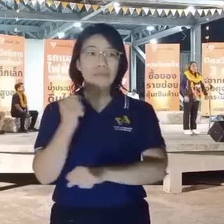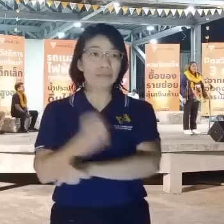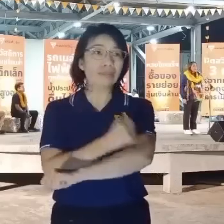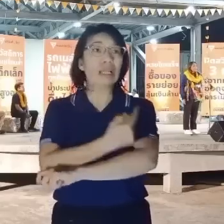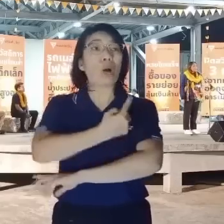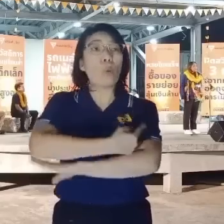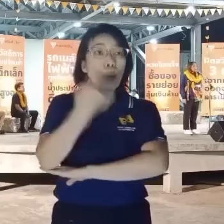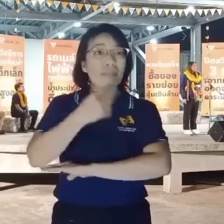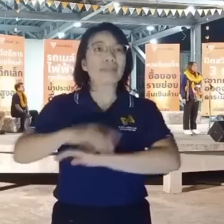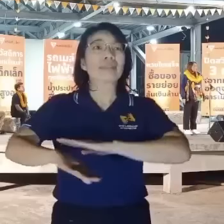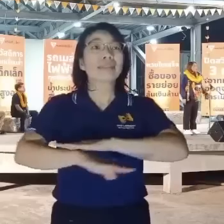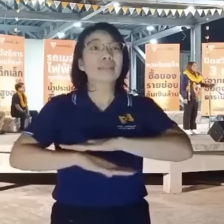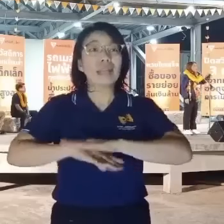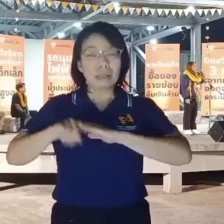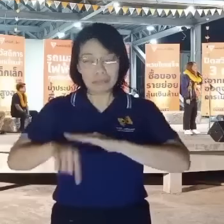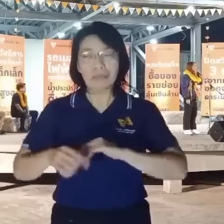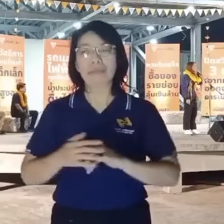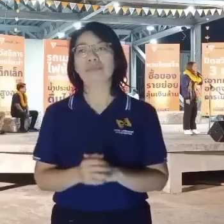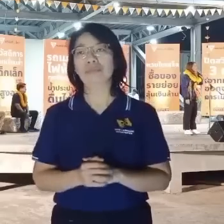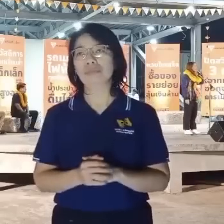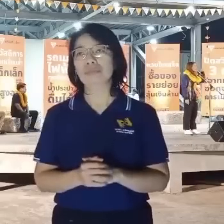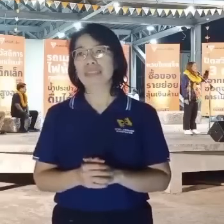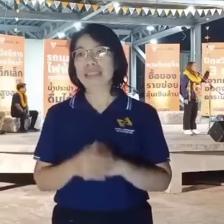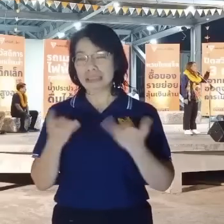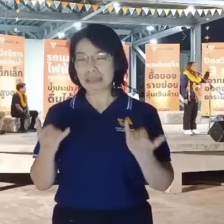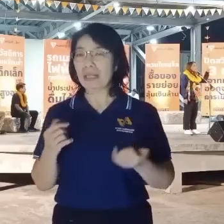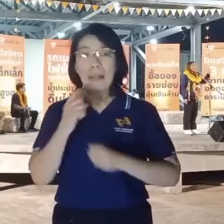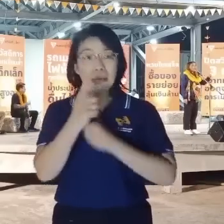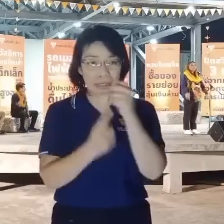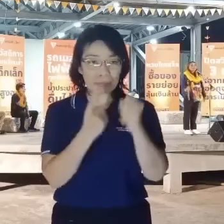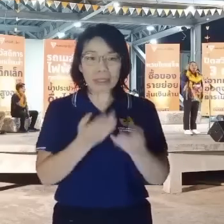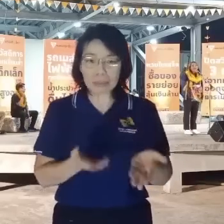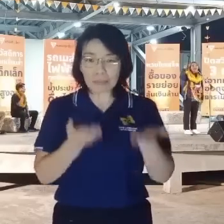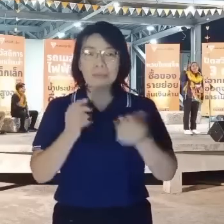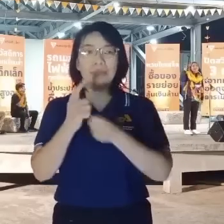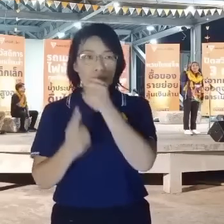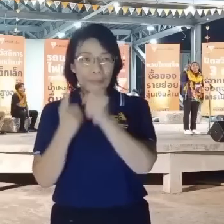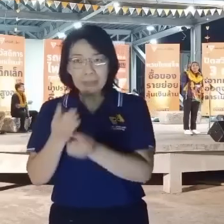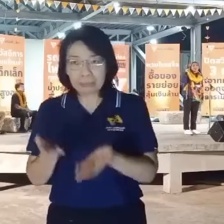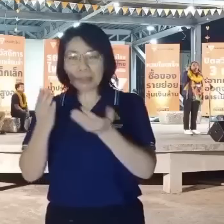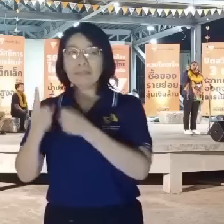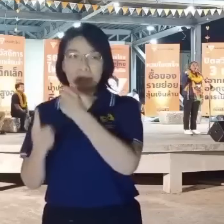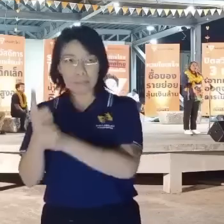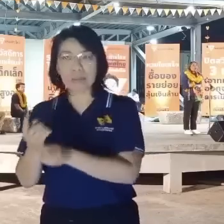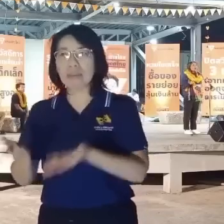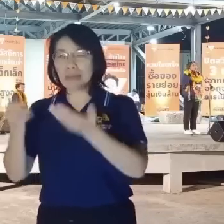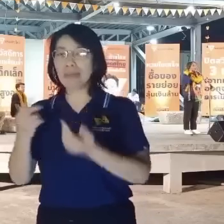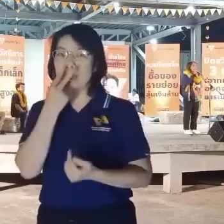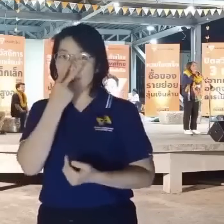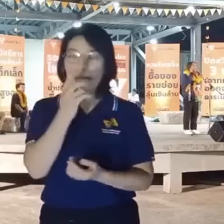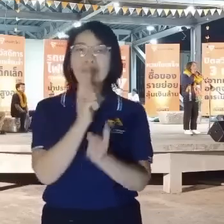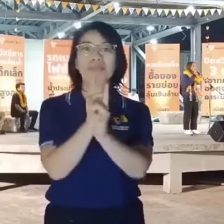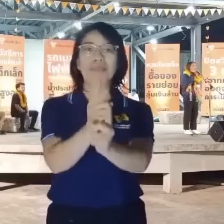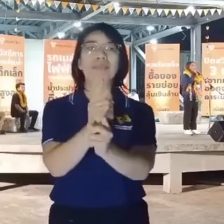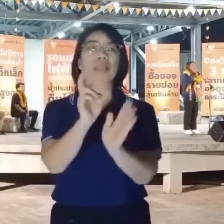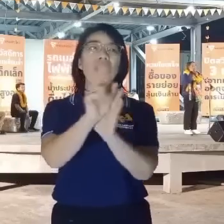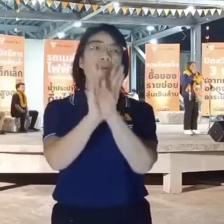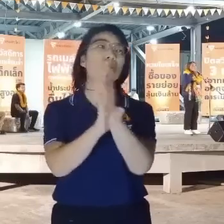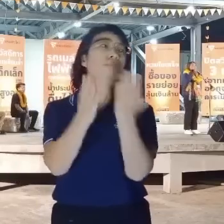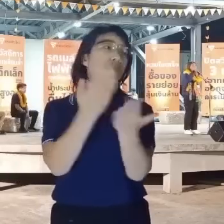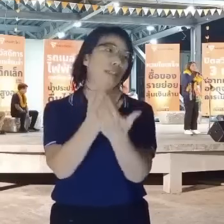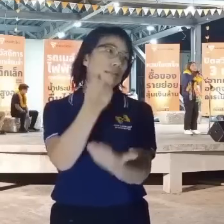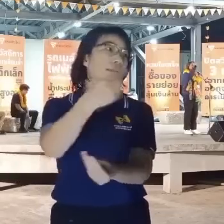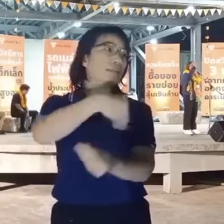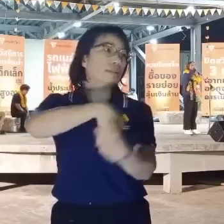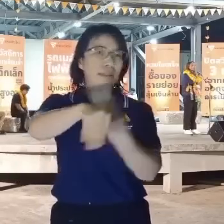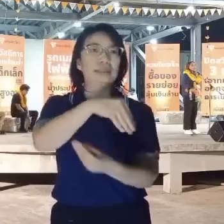ำทุกปีเพื่อดูว่าค่าครองชีพเพิ่มขึ้นเท่าไหร่และเศรษฐกิจโตเท่าไหร่อันไหนมากกว่าอันนั้น